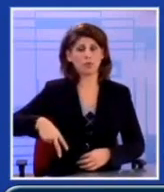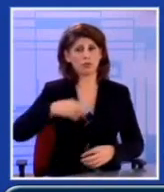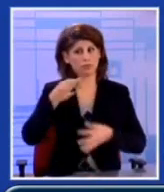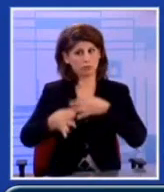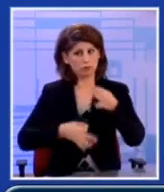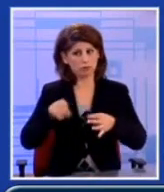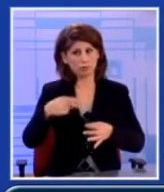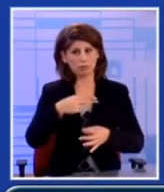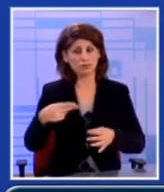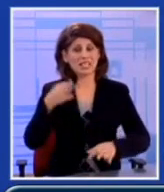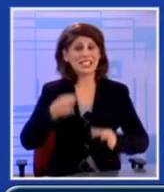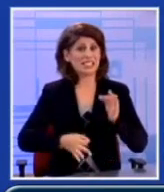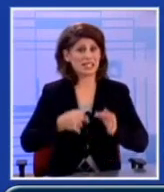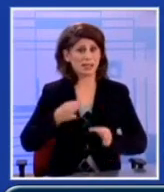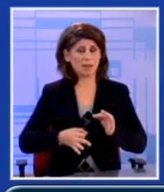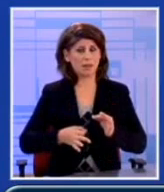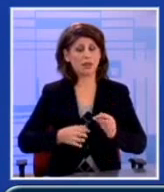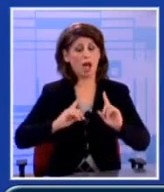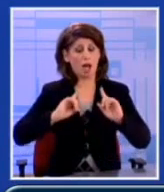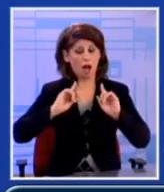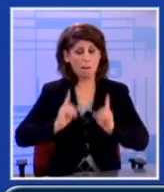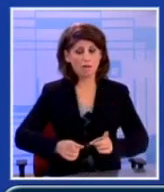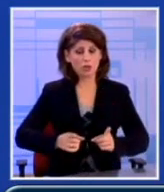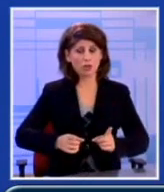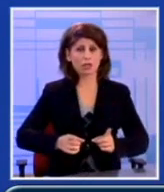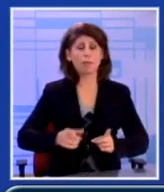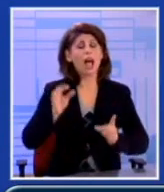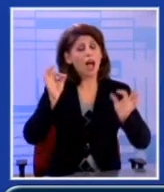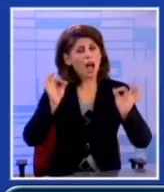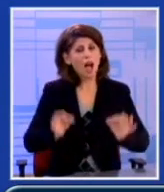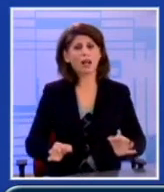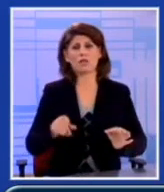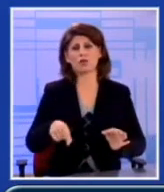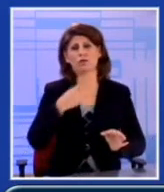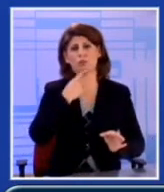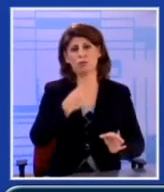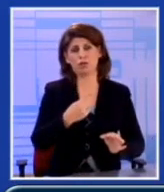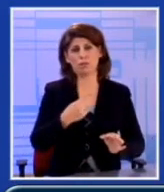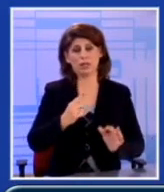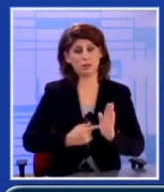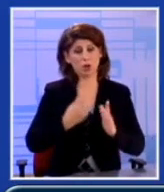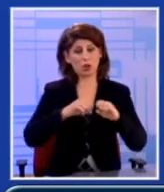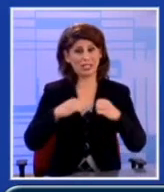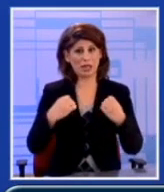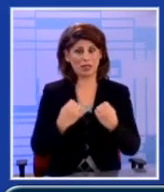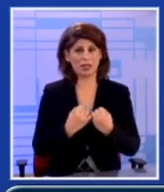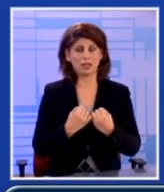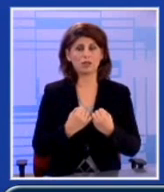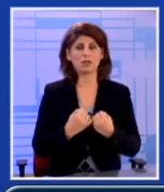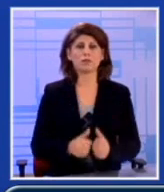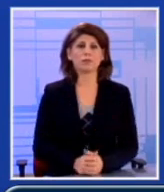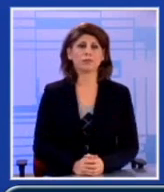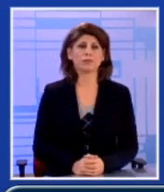ζήτημα, συζητήσαμε και αποφασίσαμε αυτό ακριβώς που είπα και στην πρώτη συνεδρίαση, στην